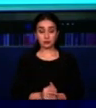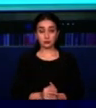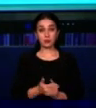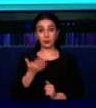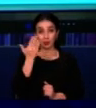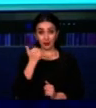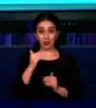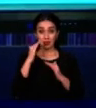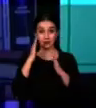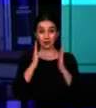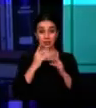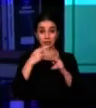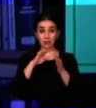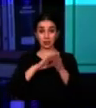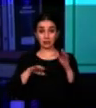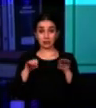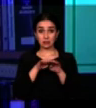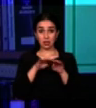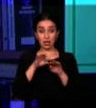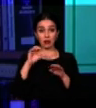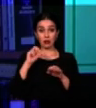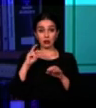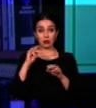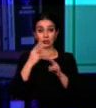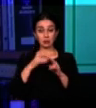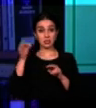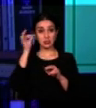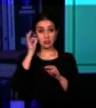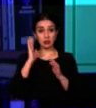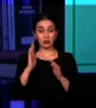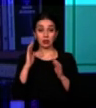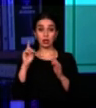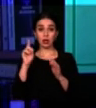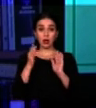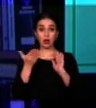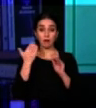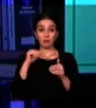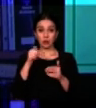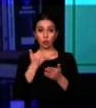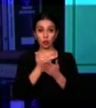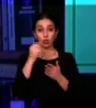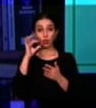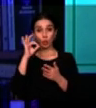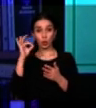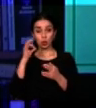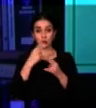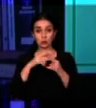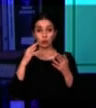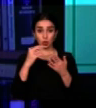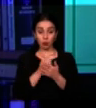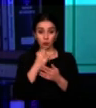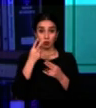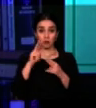Келинг, квадрат тенгсизликларини ечиш алгоритмини эслайлик. Демак, аввал унинг нолларини топиб олардик